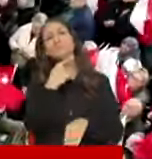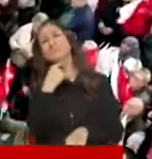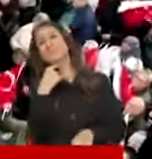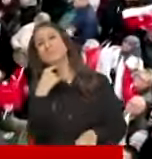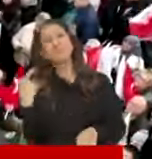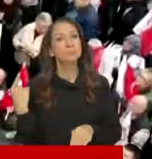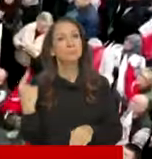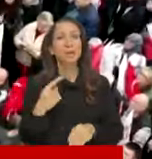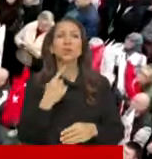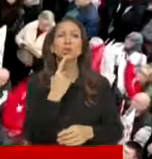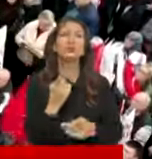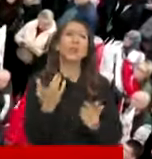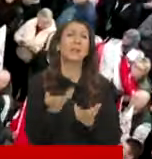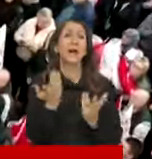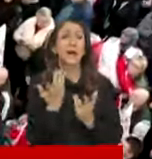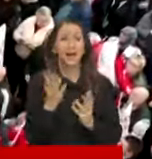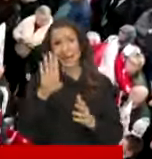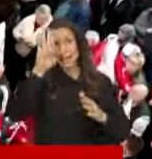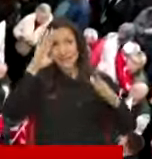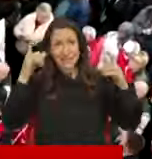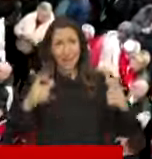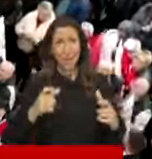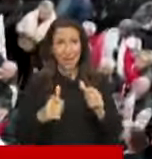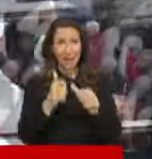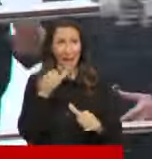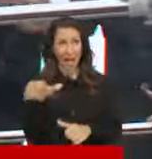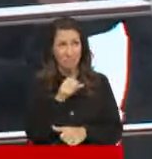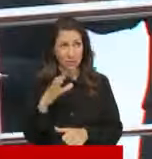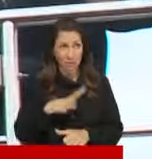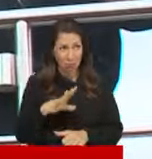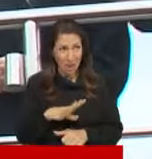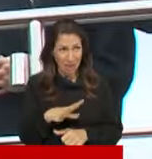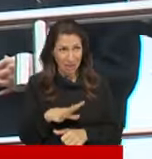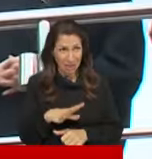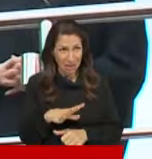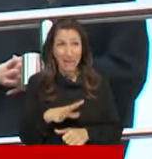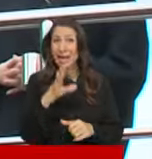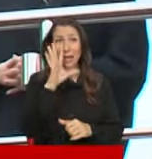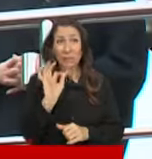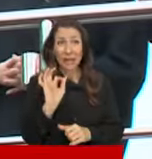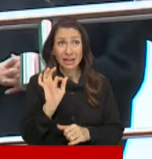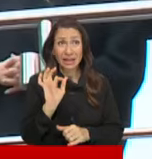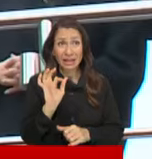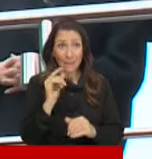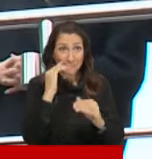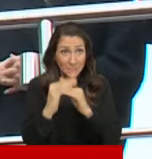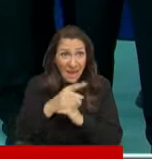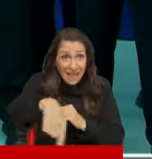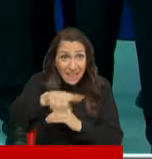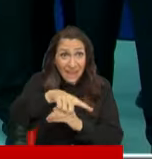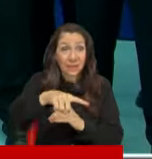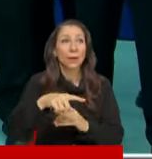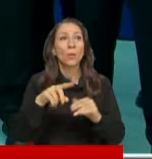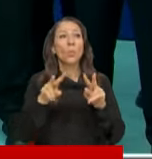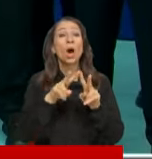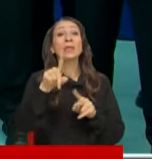milim Sözüm Ona İstanbul'u geri almak istiyorlar kimden milletten